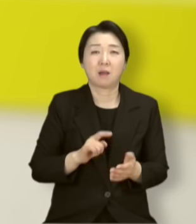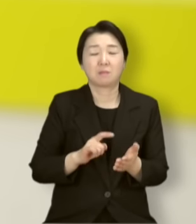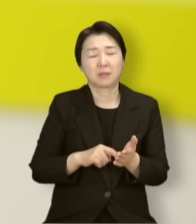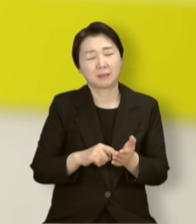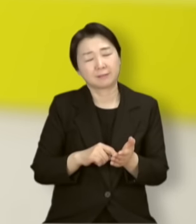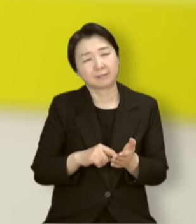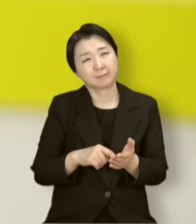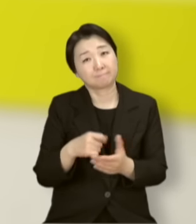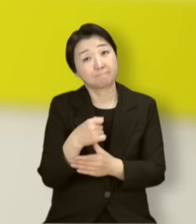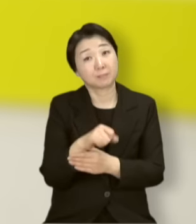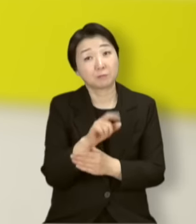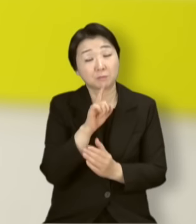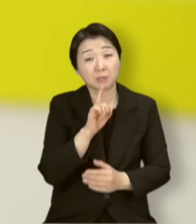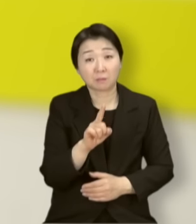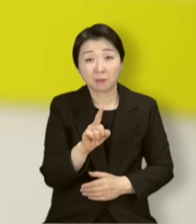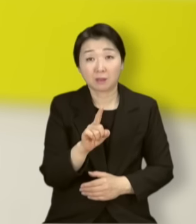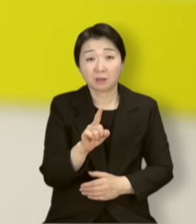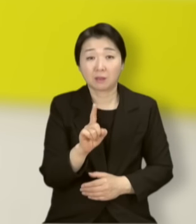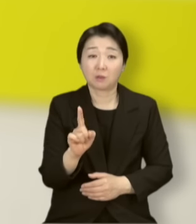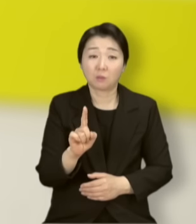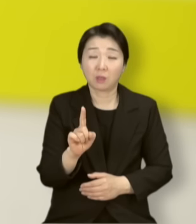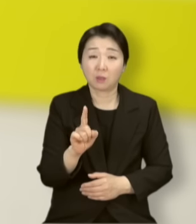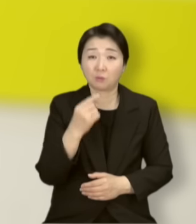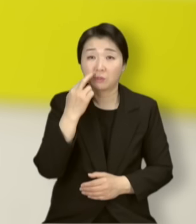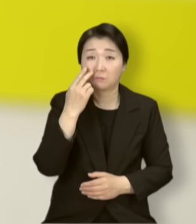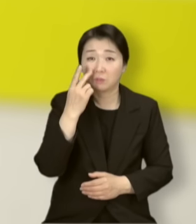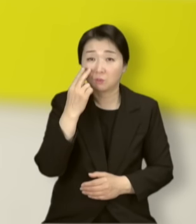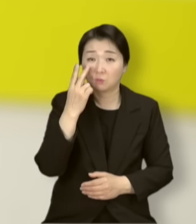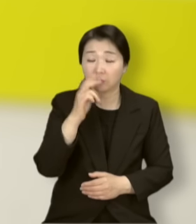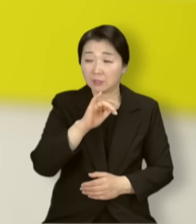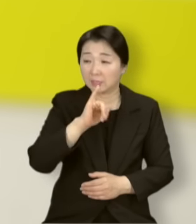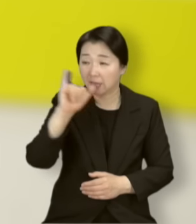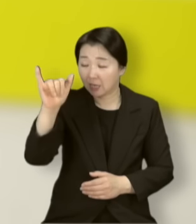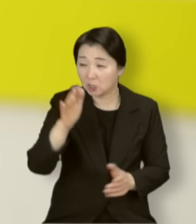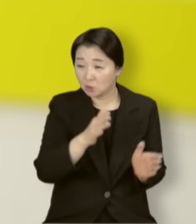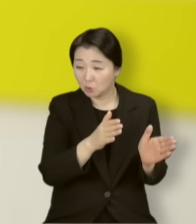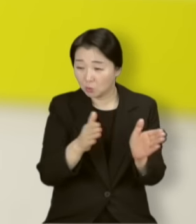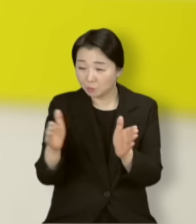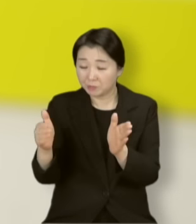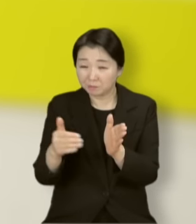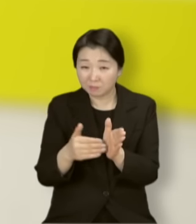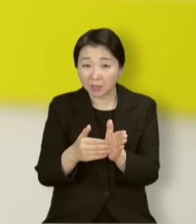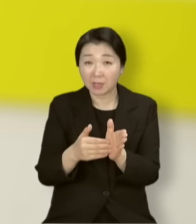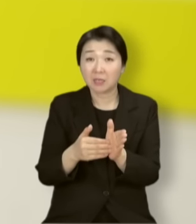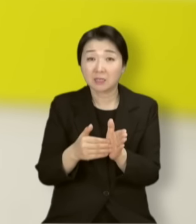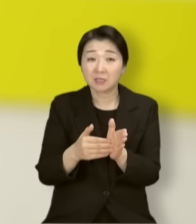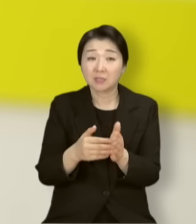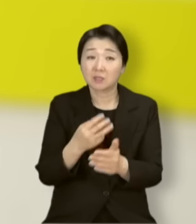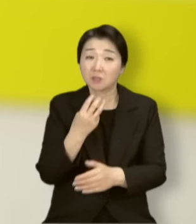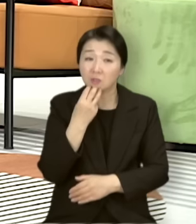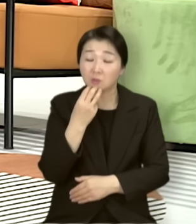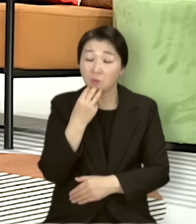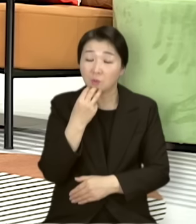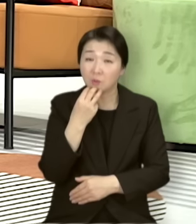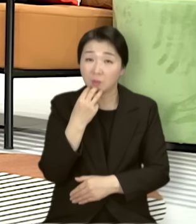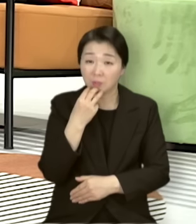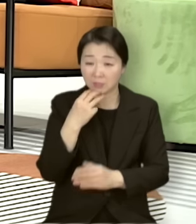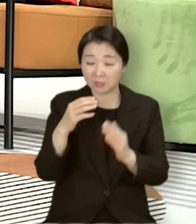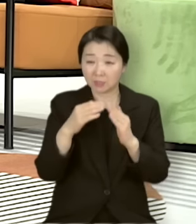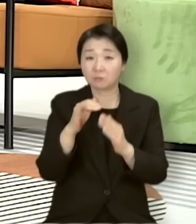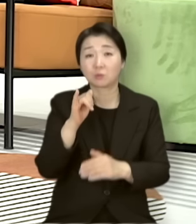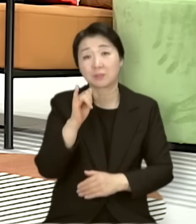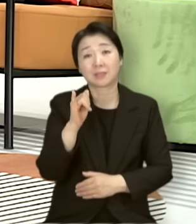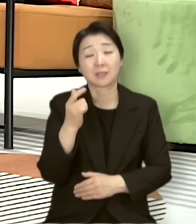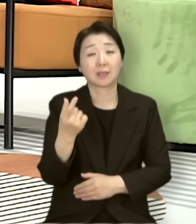마음이 찜찜하다고 네. 우리 저 미국 가려고 준비한 서울에 반포에